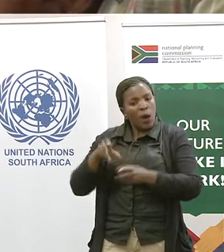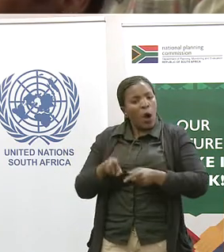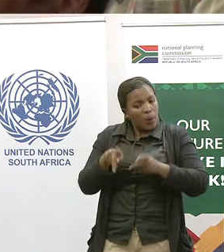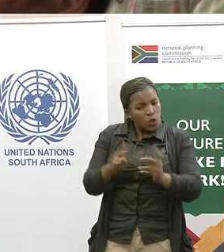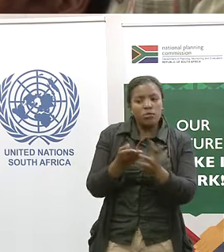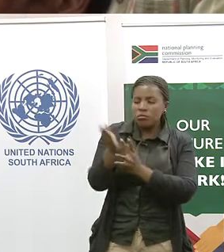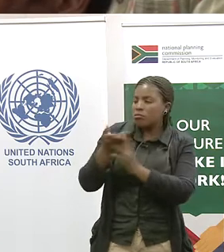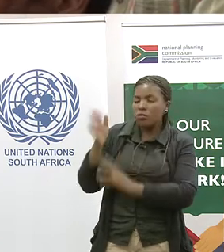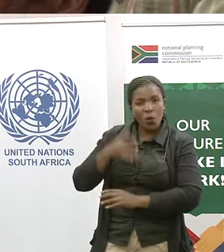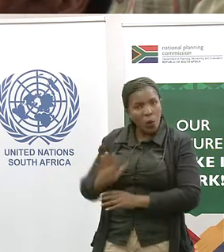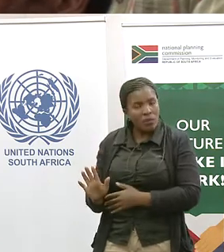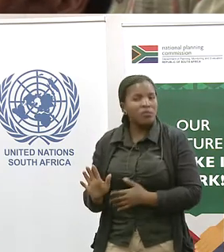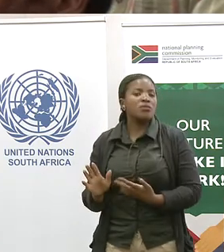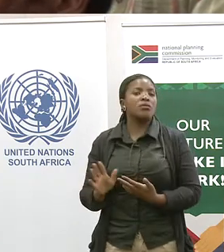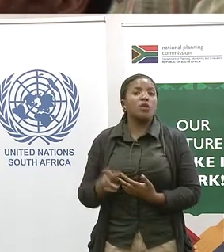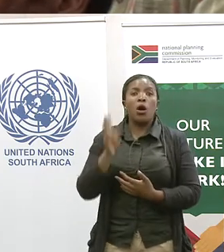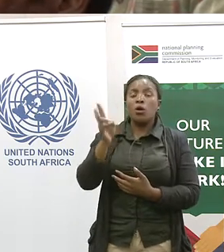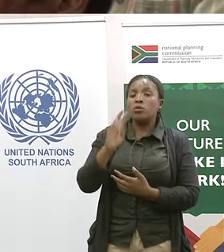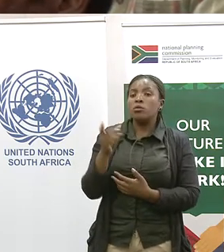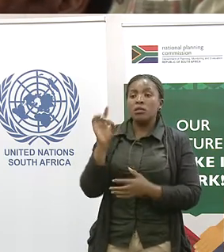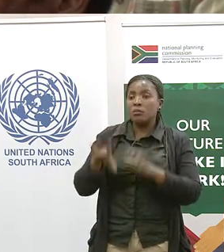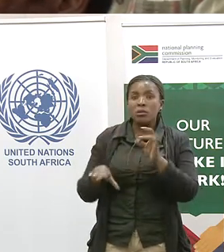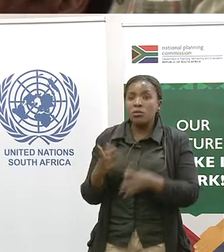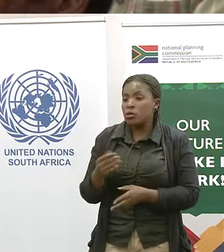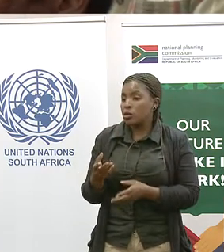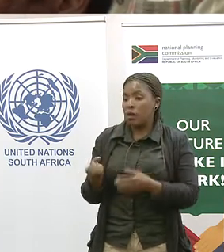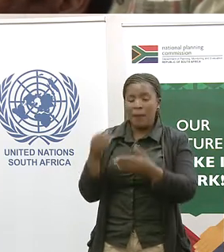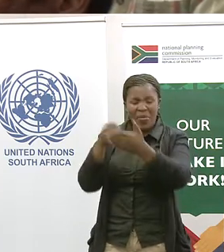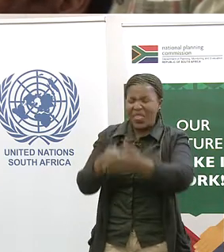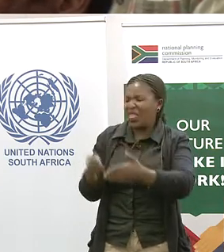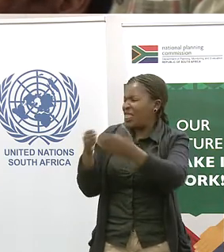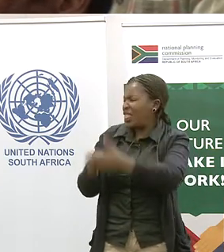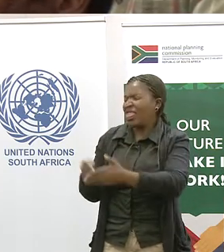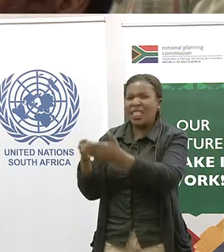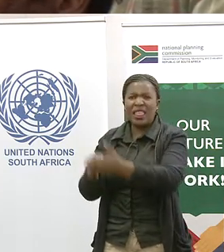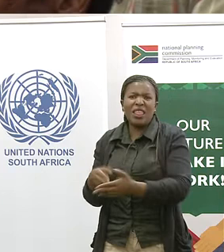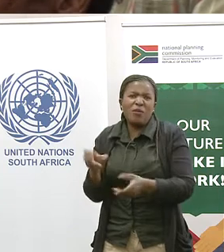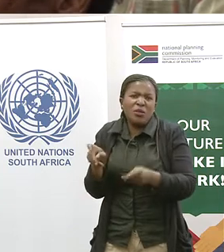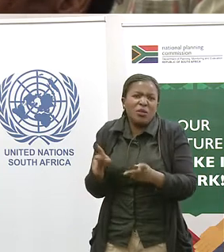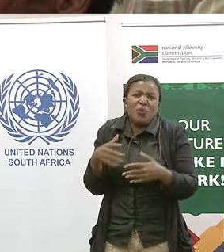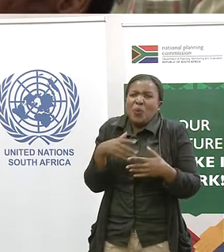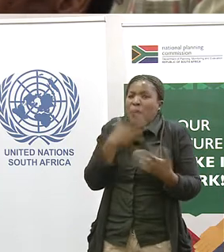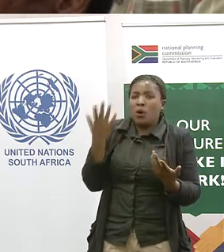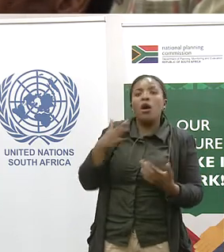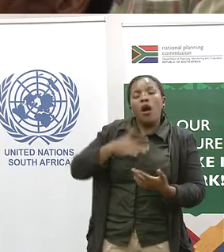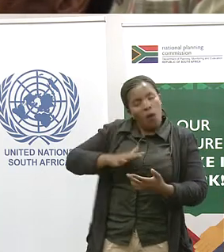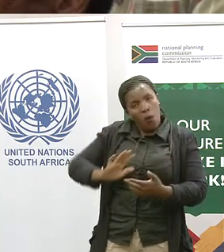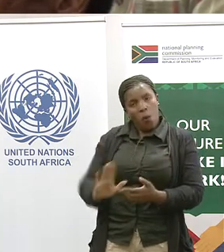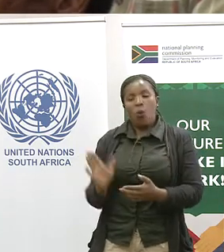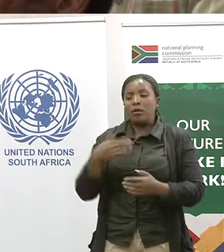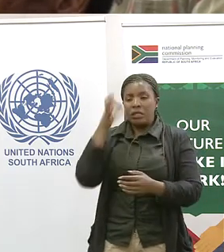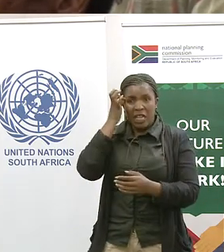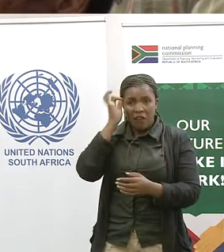zonke ezinye iy'ngane. Kodwa uthole ukuthi isikhathi esiningi ziyavinjelwa amathuba. So senza kanjani-ke? Sicela ukuthi uhulumeni wethu